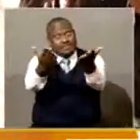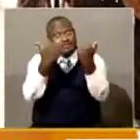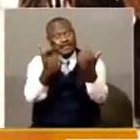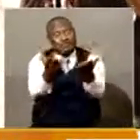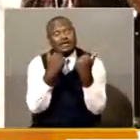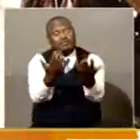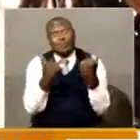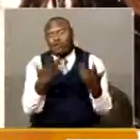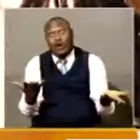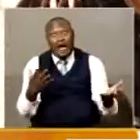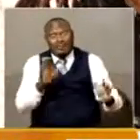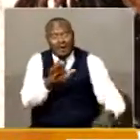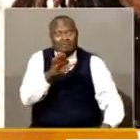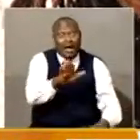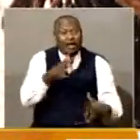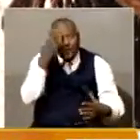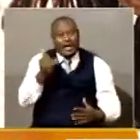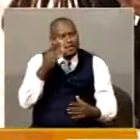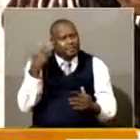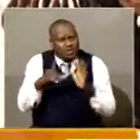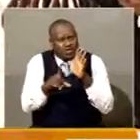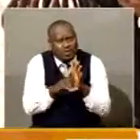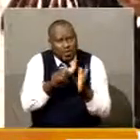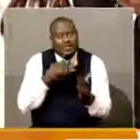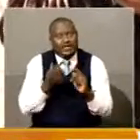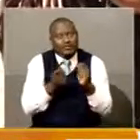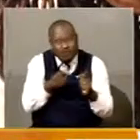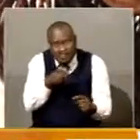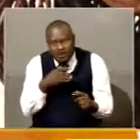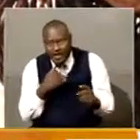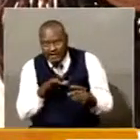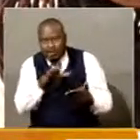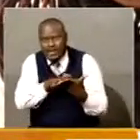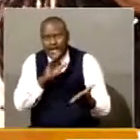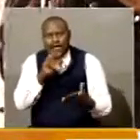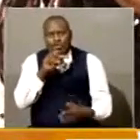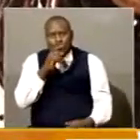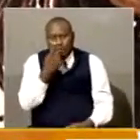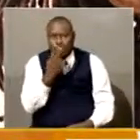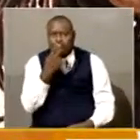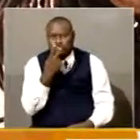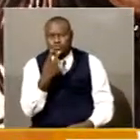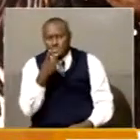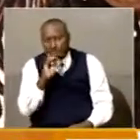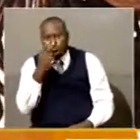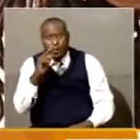bwe bakola twagikwatako eyo biru eyo yajja akakwakulizaako 12 ba